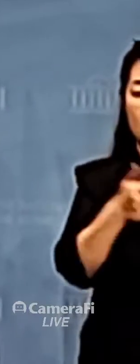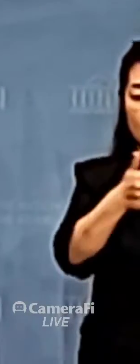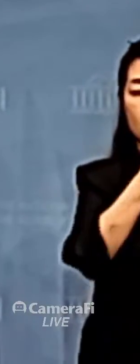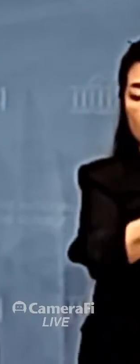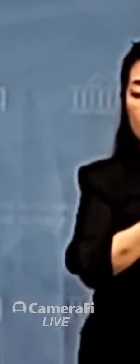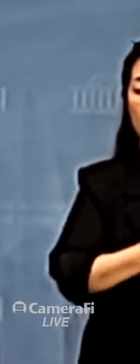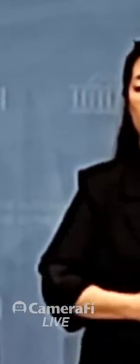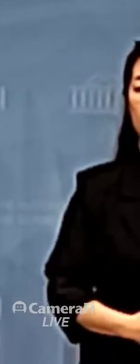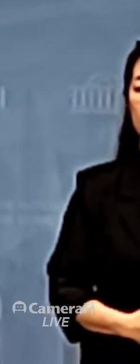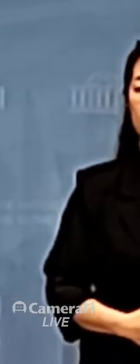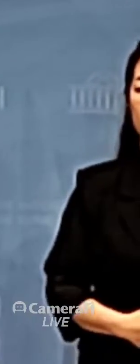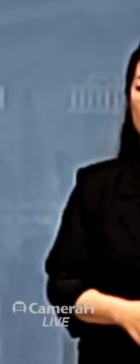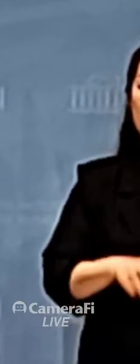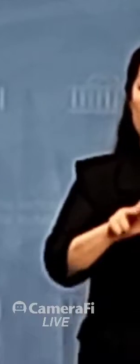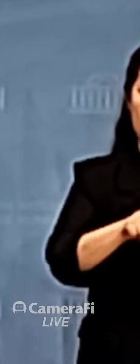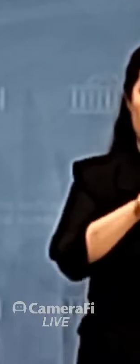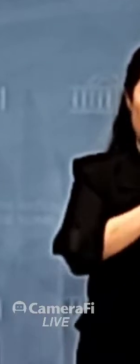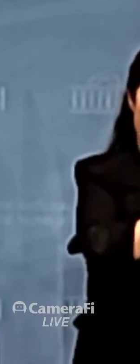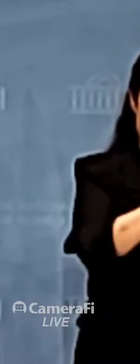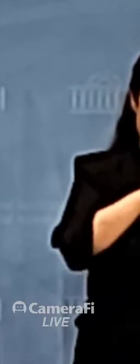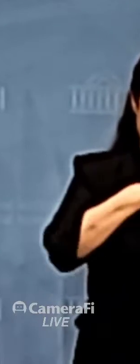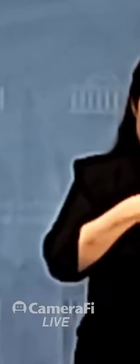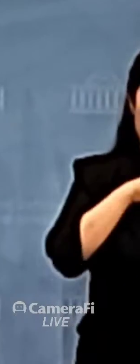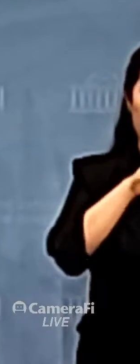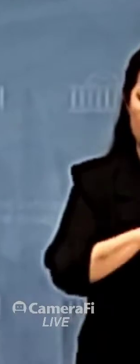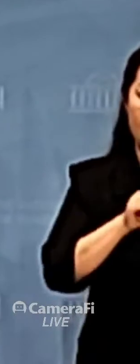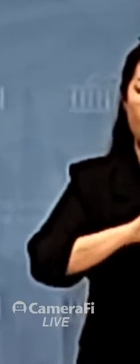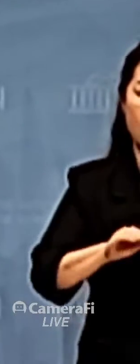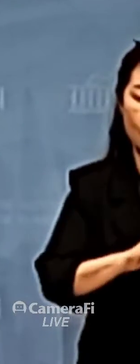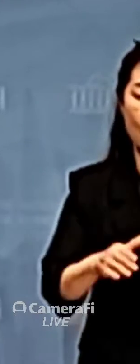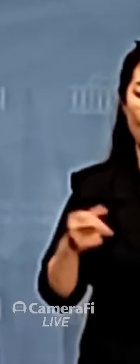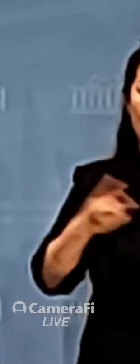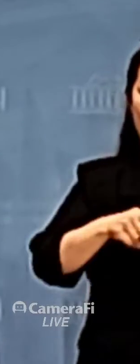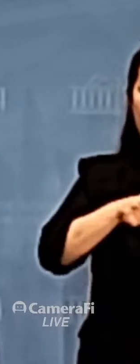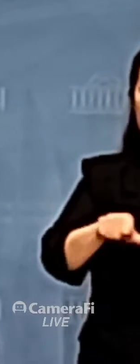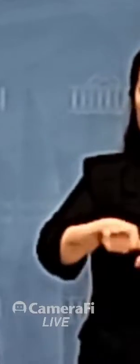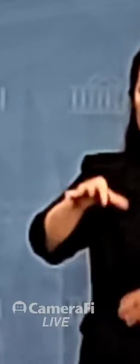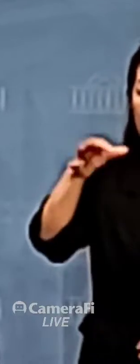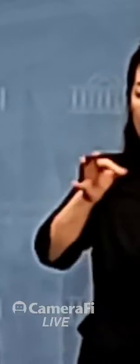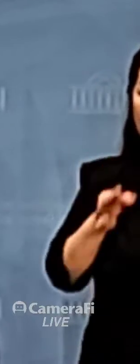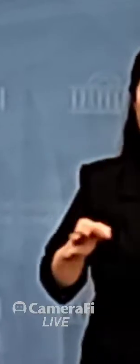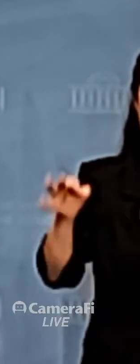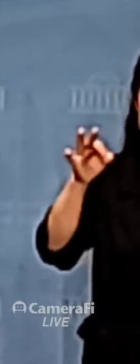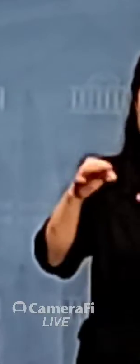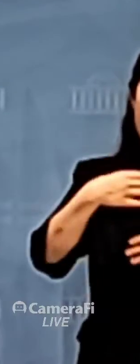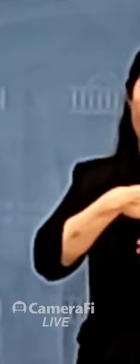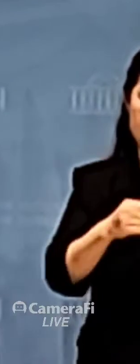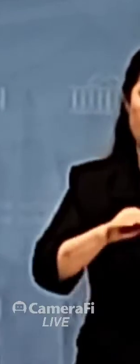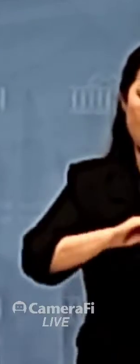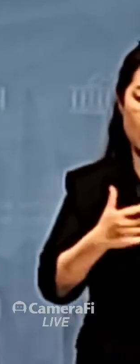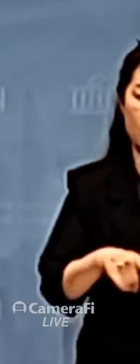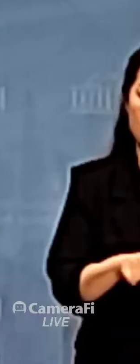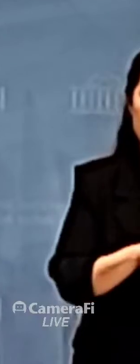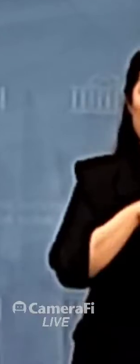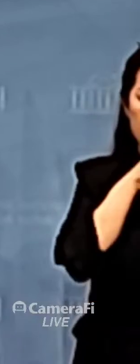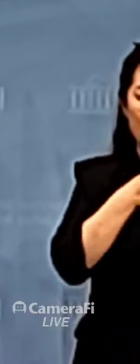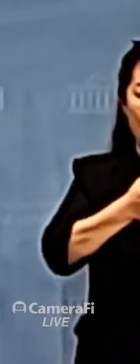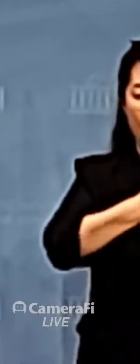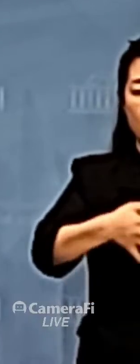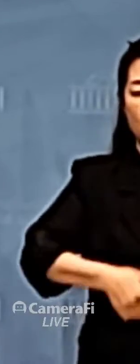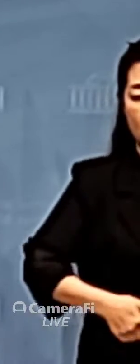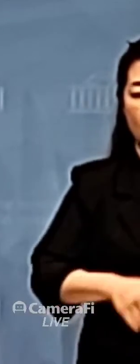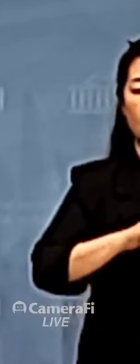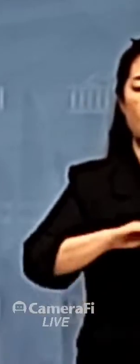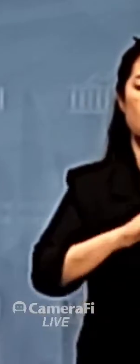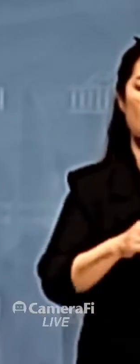강력 것이 아니라 장애아 경제 1위 극복과 그럴까 안정화 계약 실실 적이고 구체적인 대책을 내놓아야